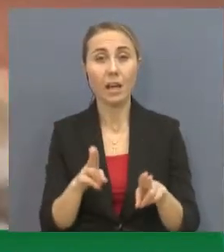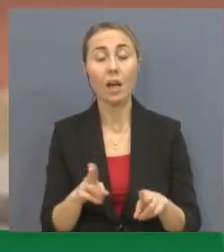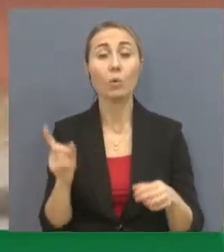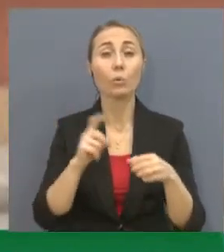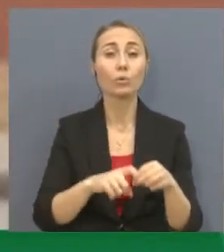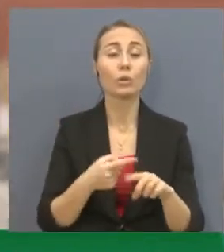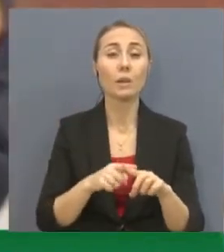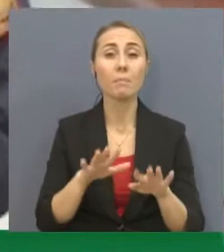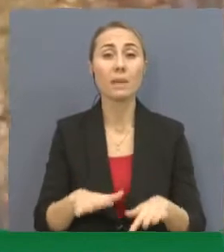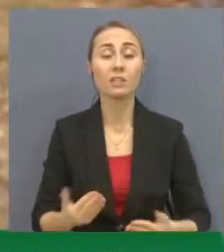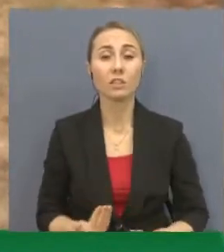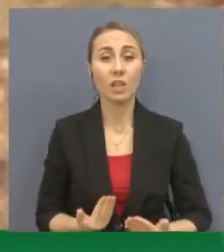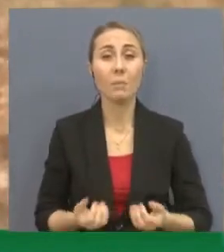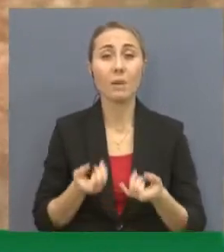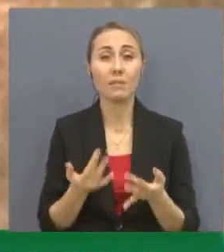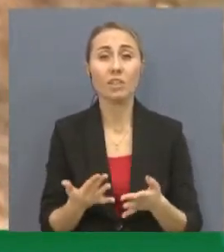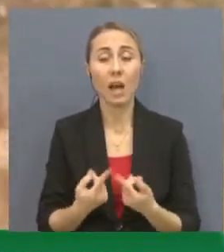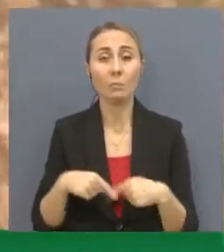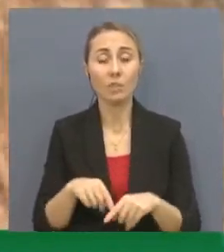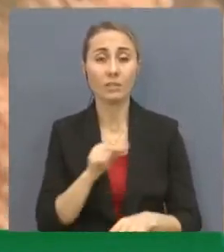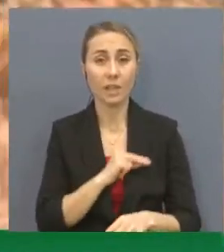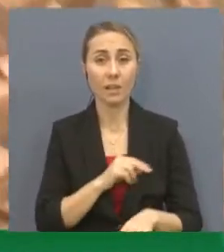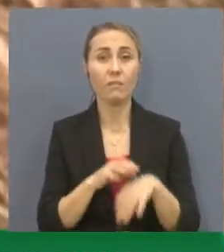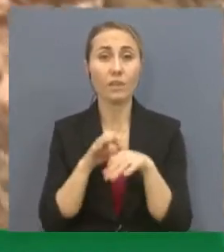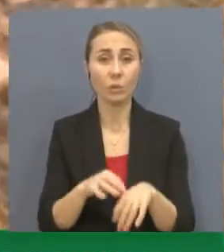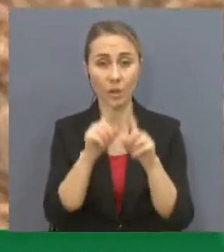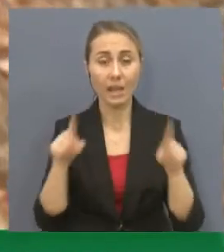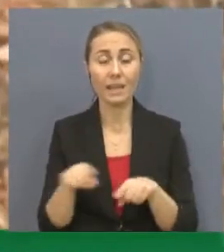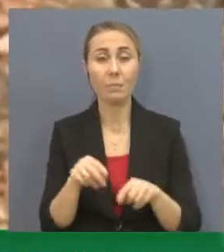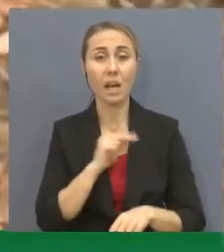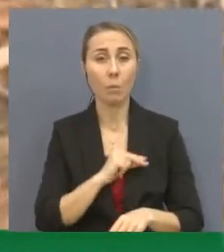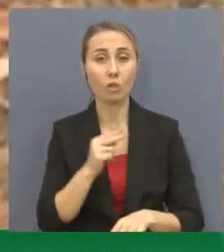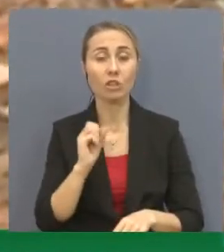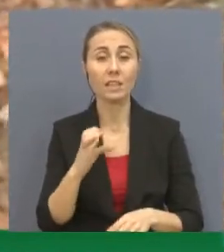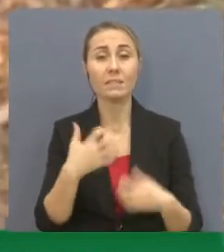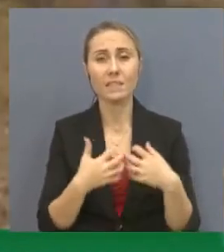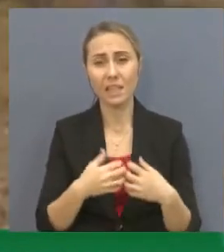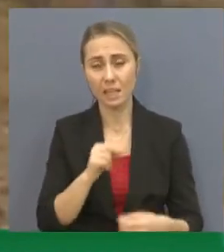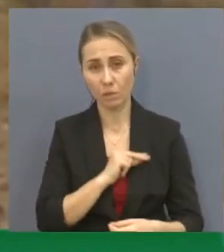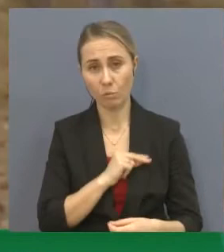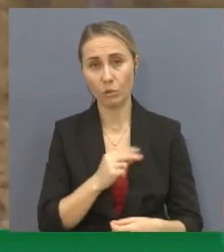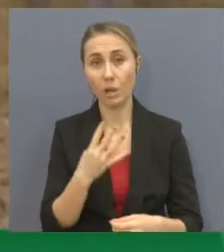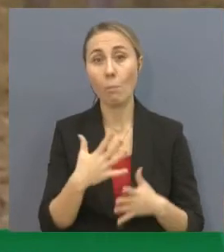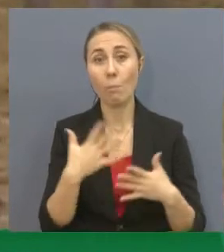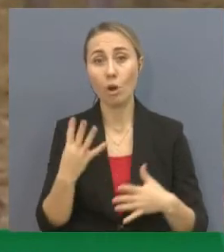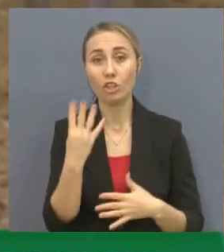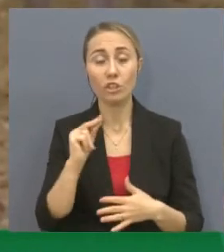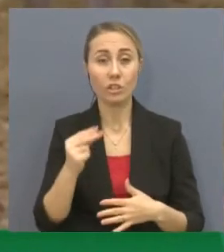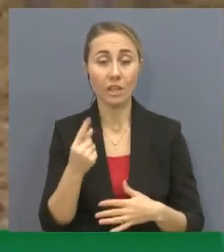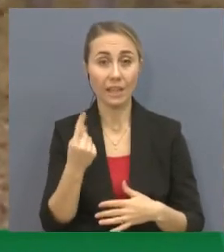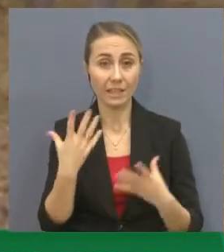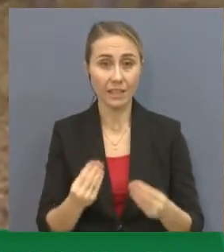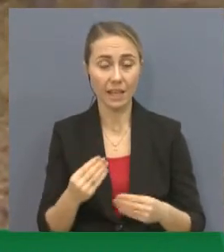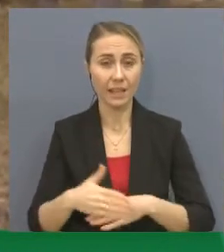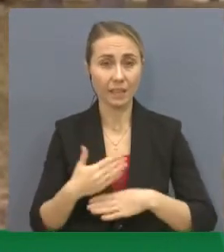также по привлеченным к общественным работам ведутся табеля рабочих часов среднем отработка составляет более 4 часов день как мера